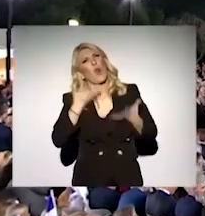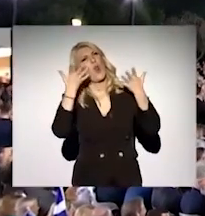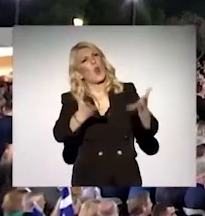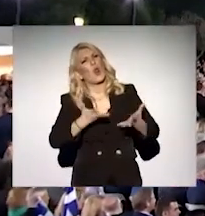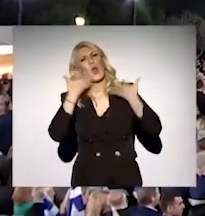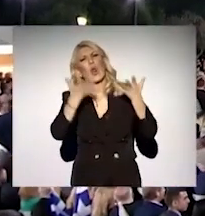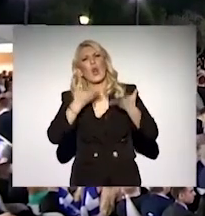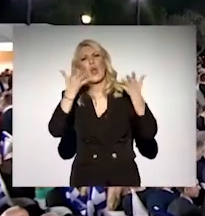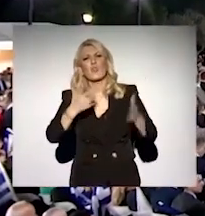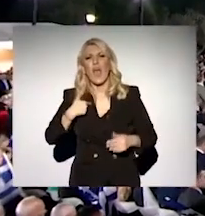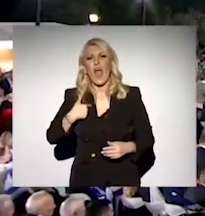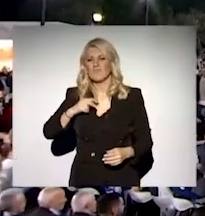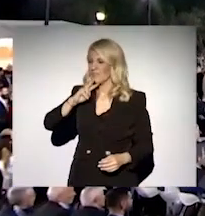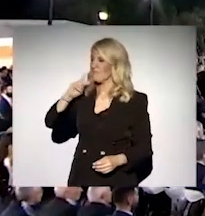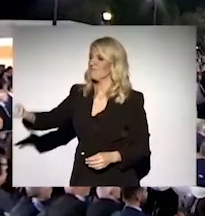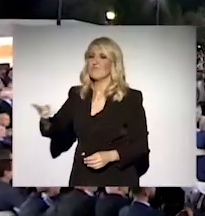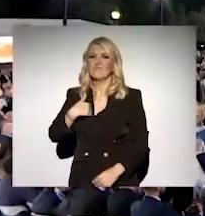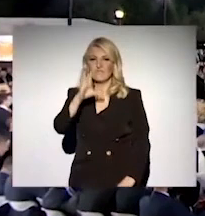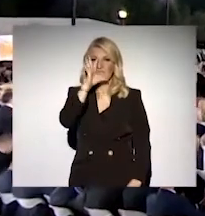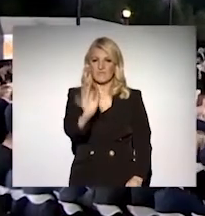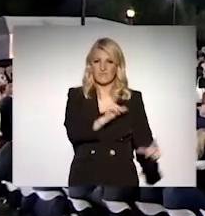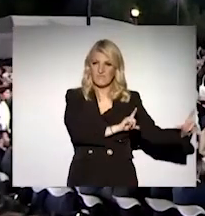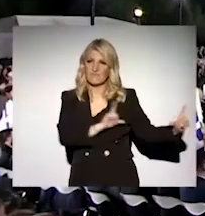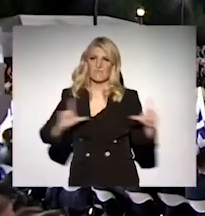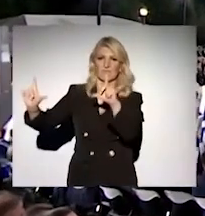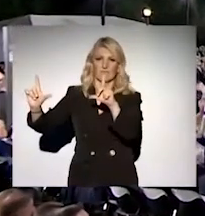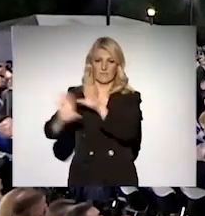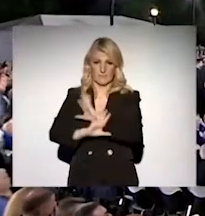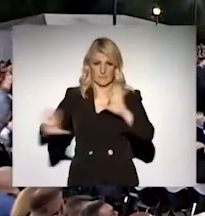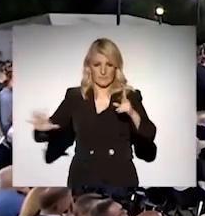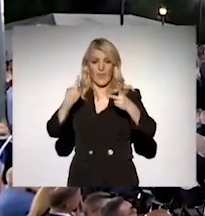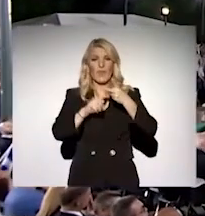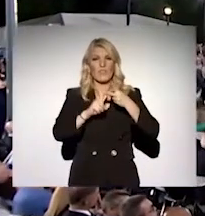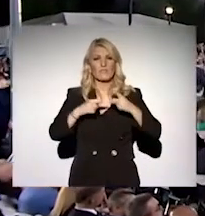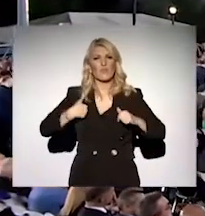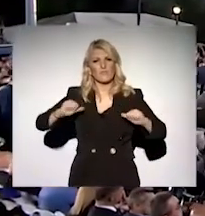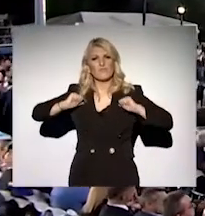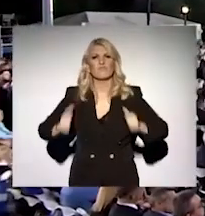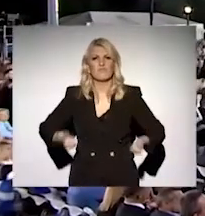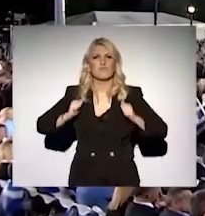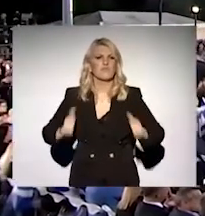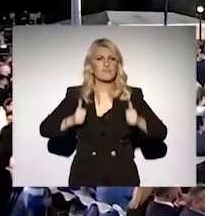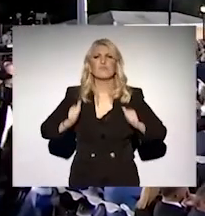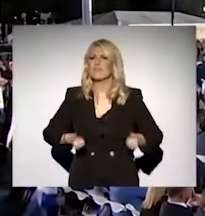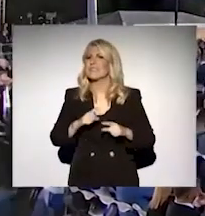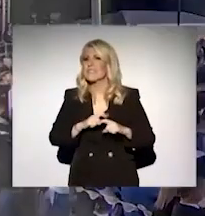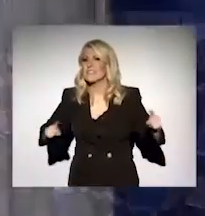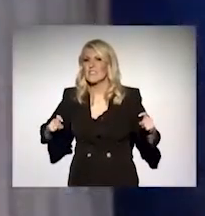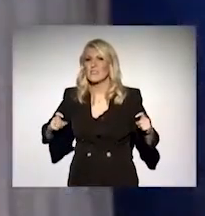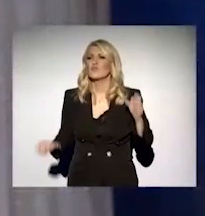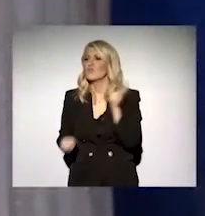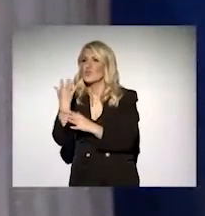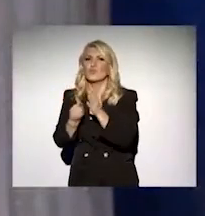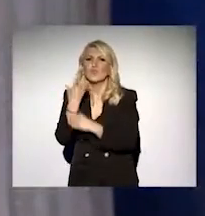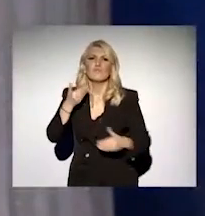αξιωματικής αντιπολίτευσης. Αποτελούν τον πυρήνα της πολιτικής και της στρατηγικής της αξιωματικής αντιπολίτευσης. Άρα λοιπόν αυτά δεν